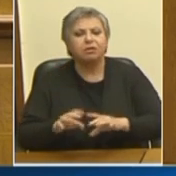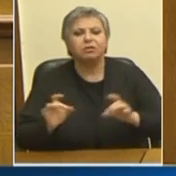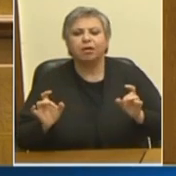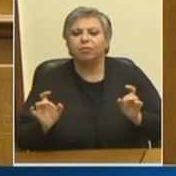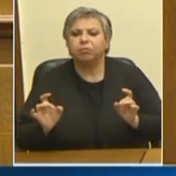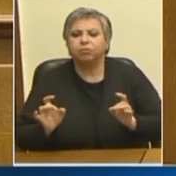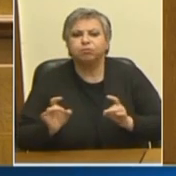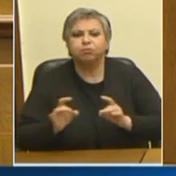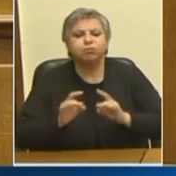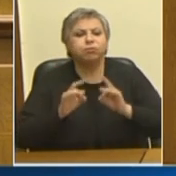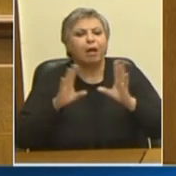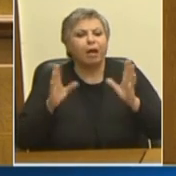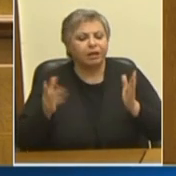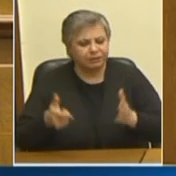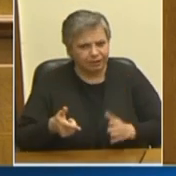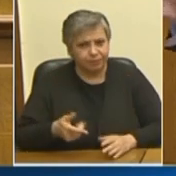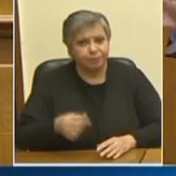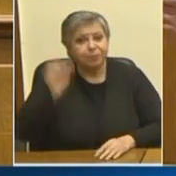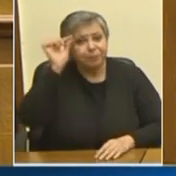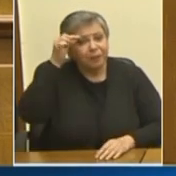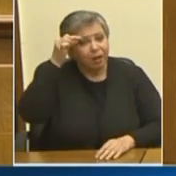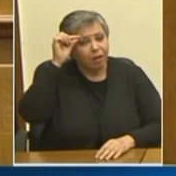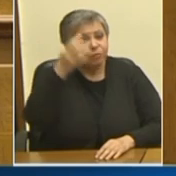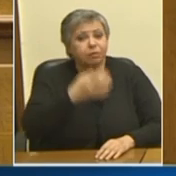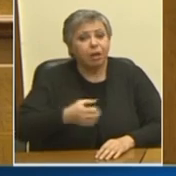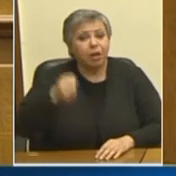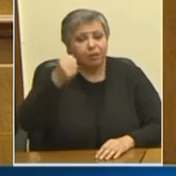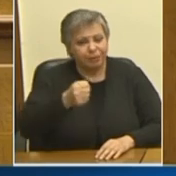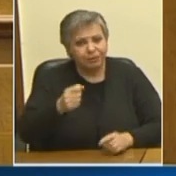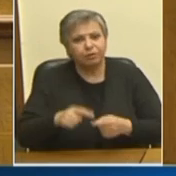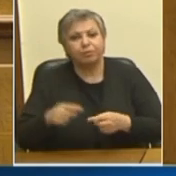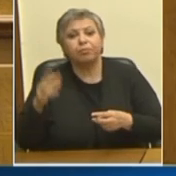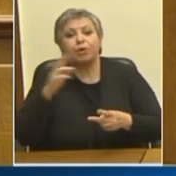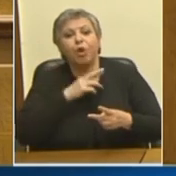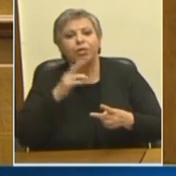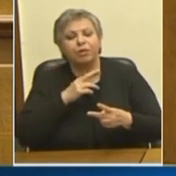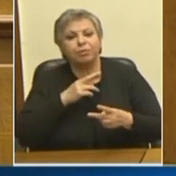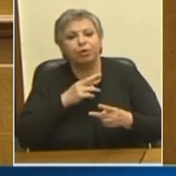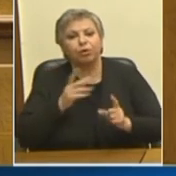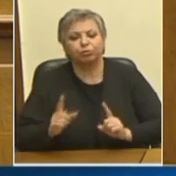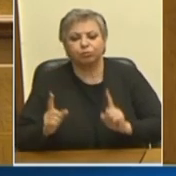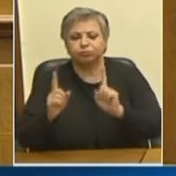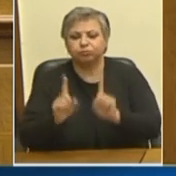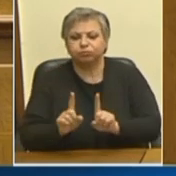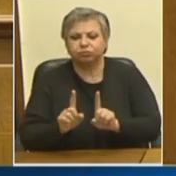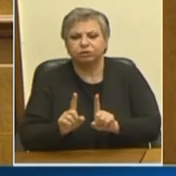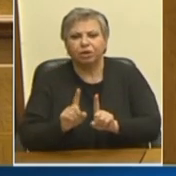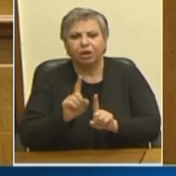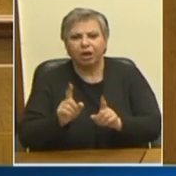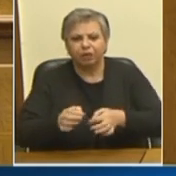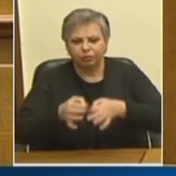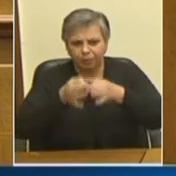κορυφής συνεννόηση ο Αρχιεπίσκοπος και ο Πρωθυπουργός και βγήκανε στις κάμερες και είπανε συμφωνήσαμε. Σε